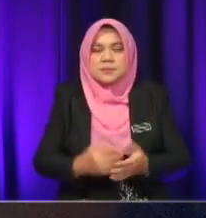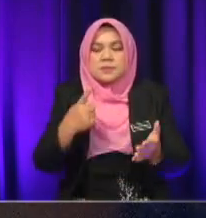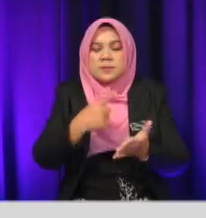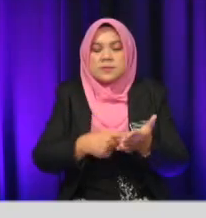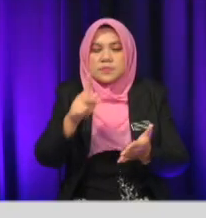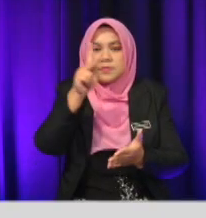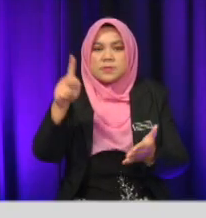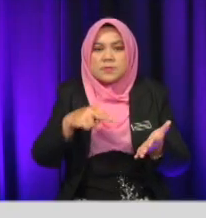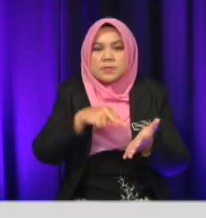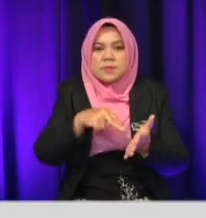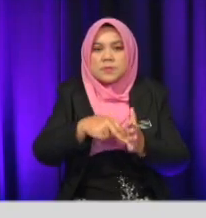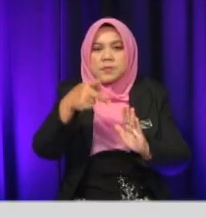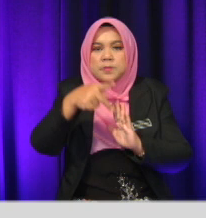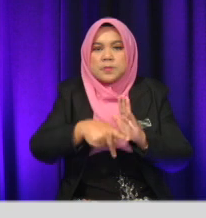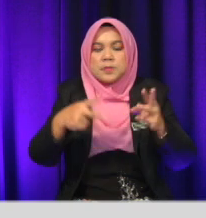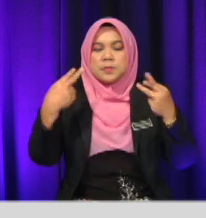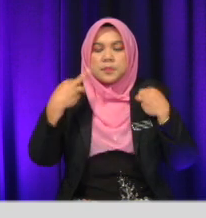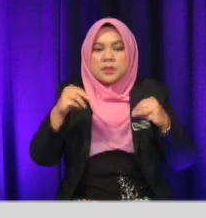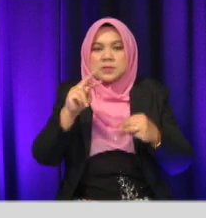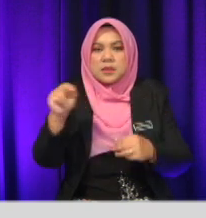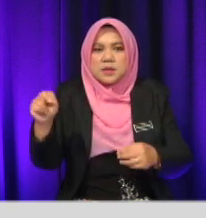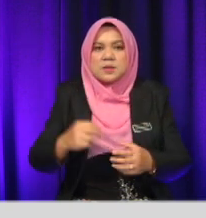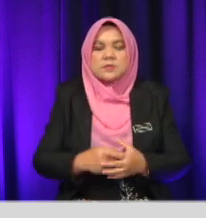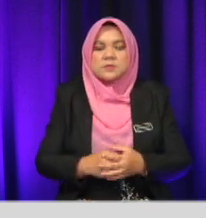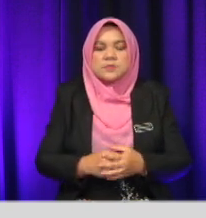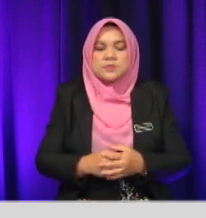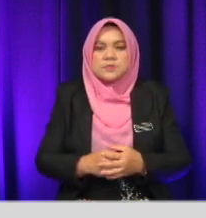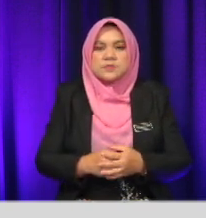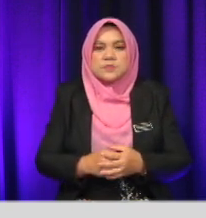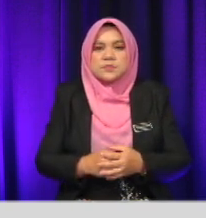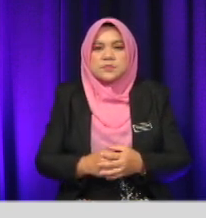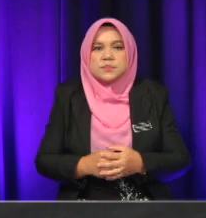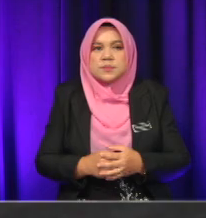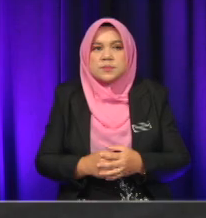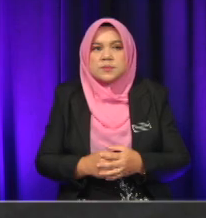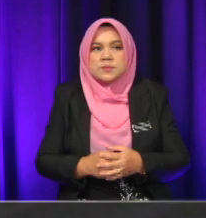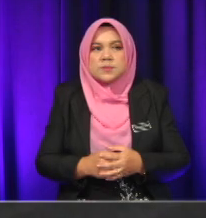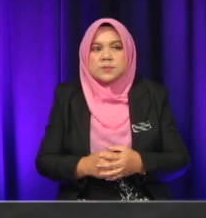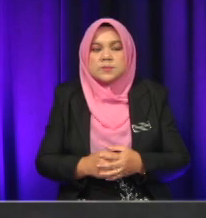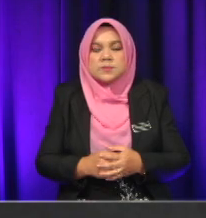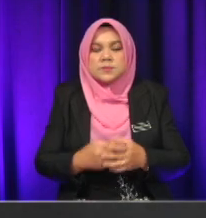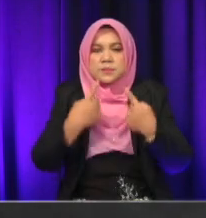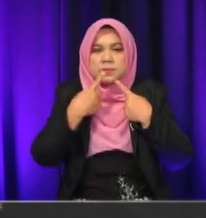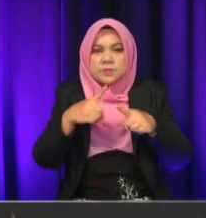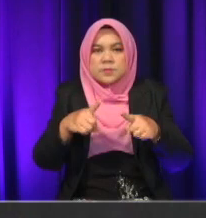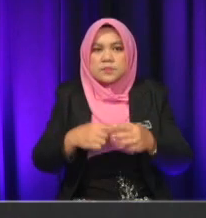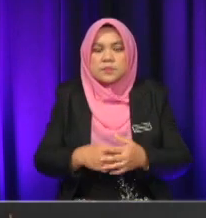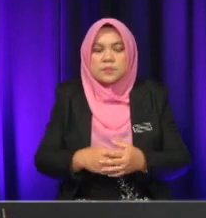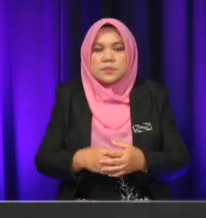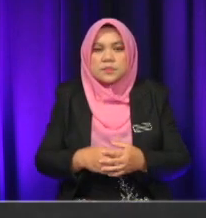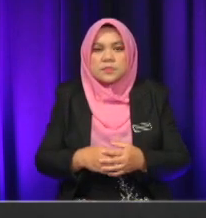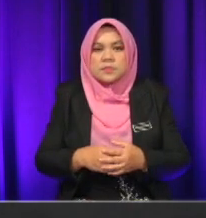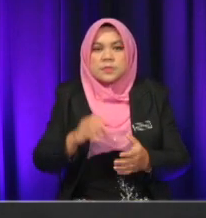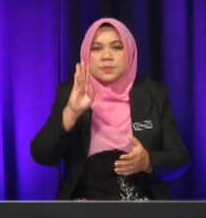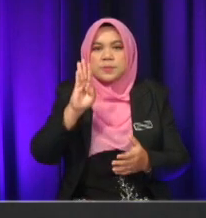maksud pemasaran? Ini baru saja cikgu menerangkan. Okey, cikgu. Yang saya nampak di sini, jawapan dia rasanya